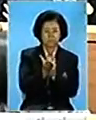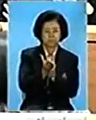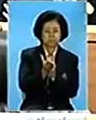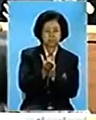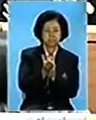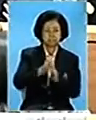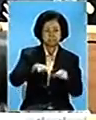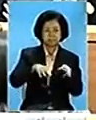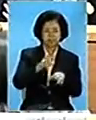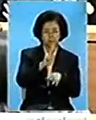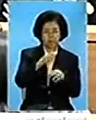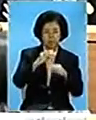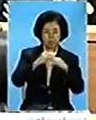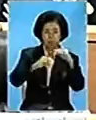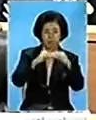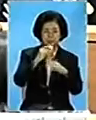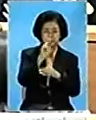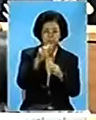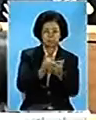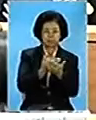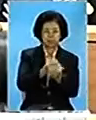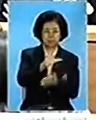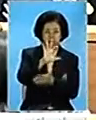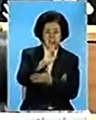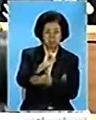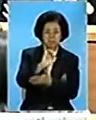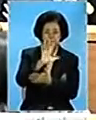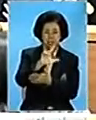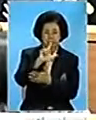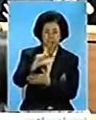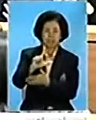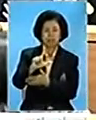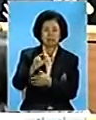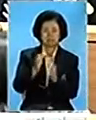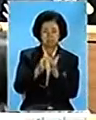การใช้เงินไป95ล้านมากที่สุด